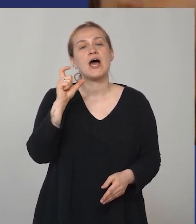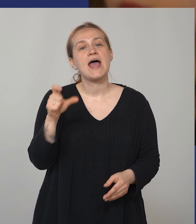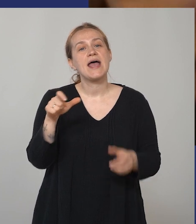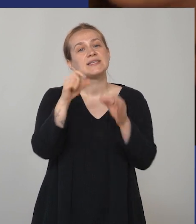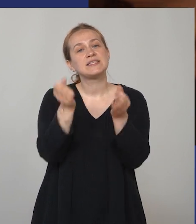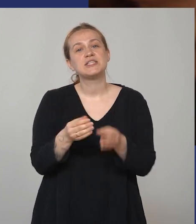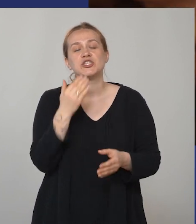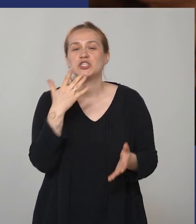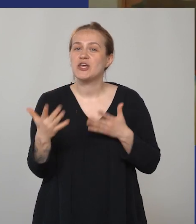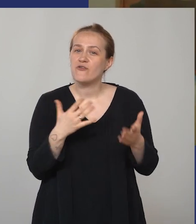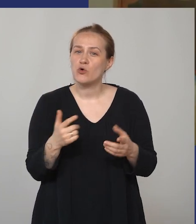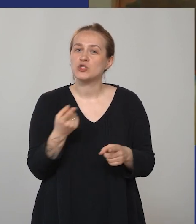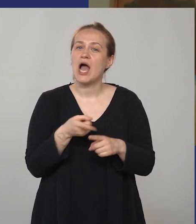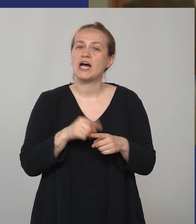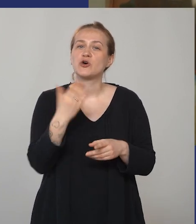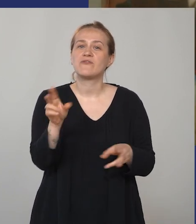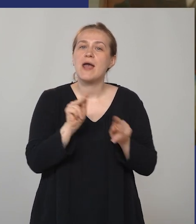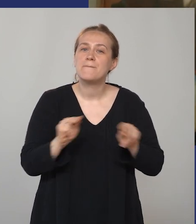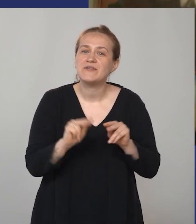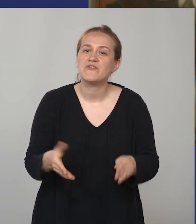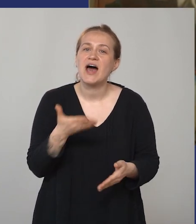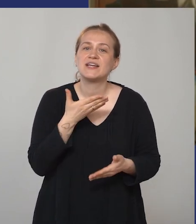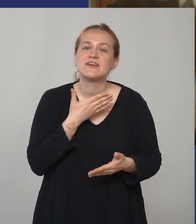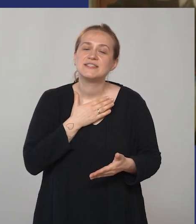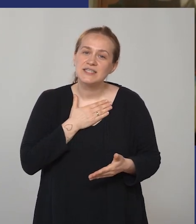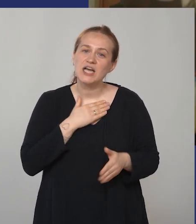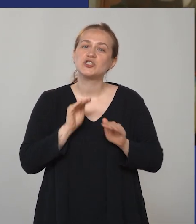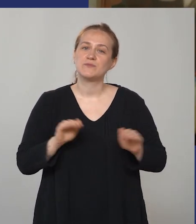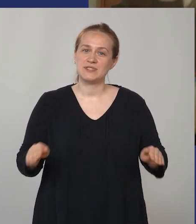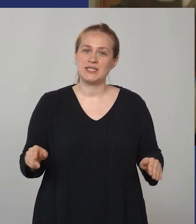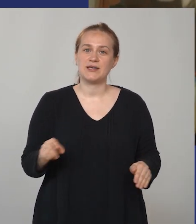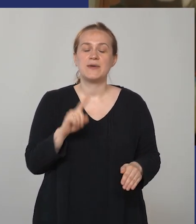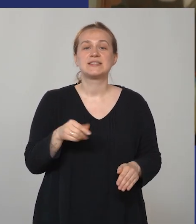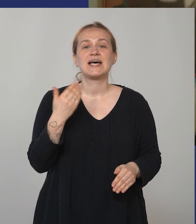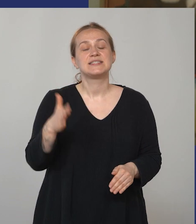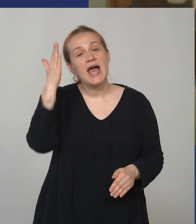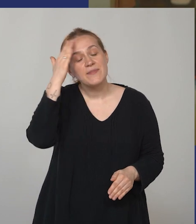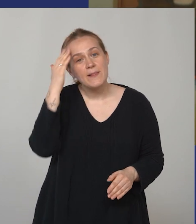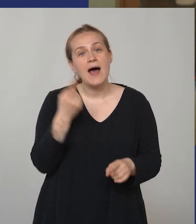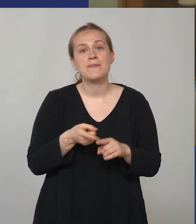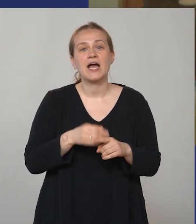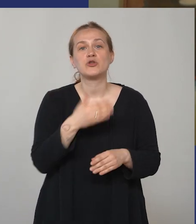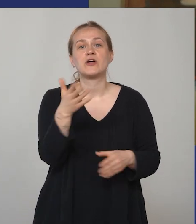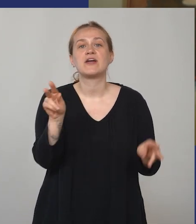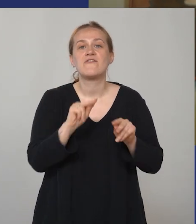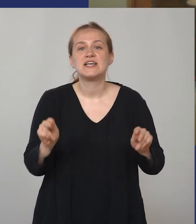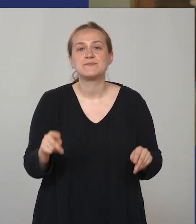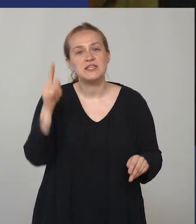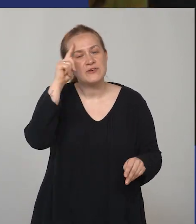детям, за те таланты, которые вы воспитываете во славу нашего города, во славу нашей